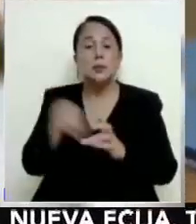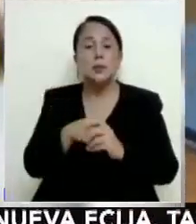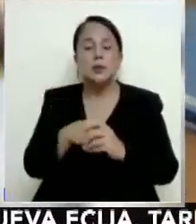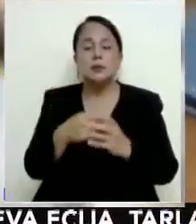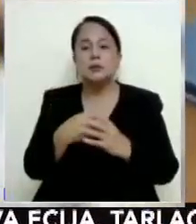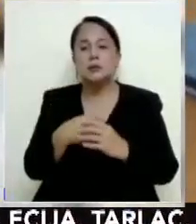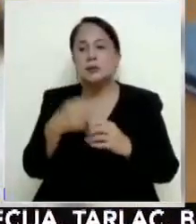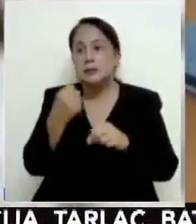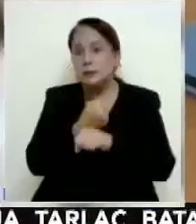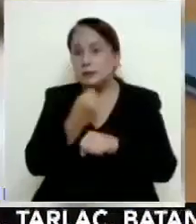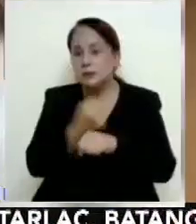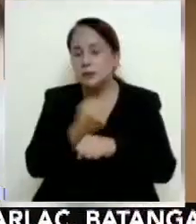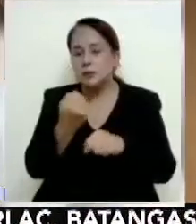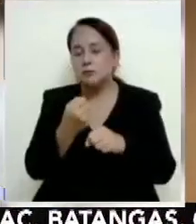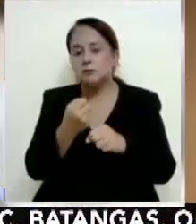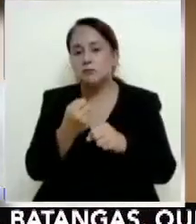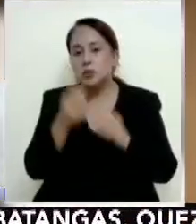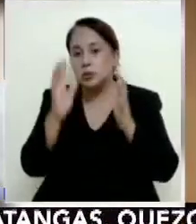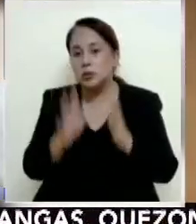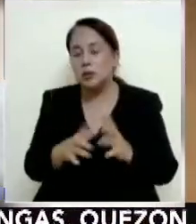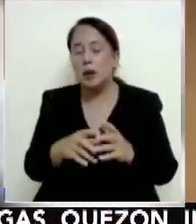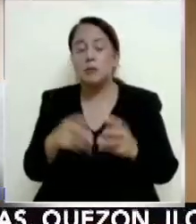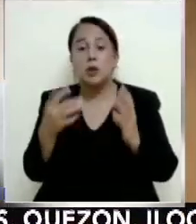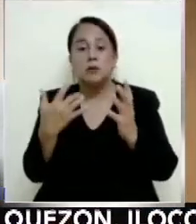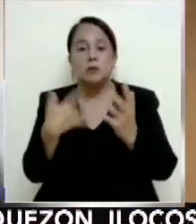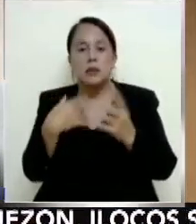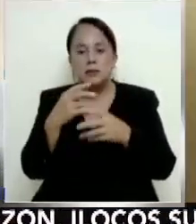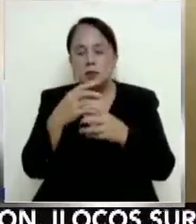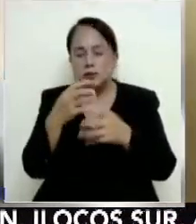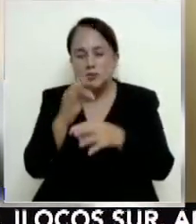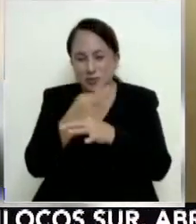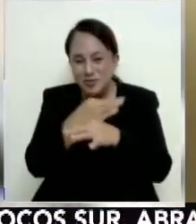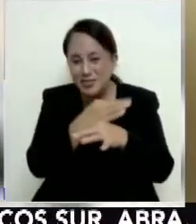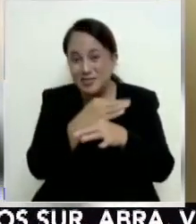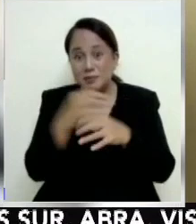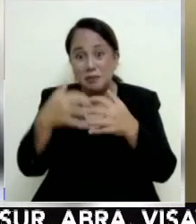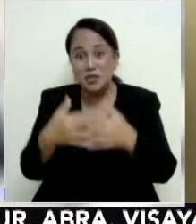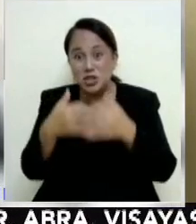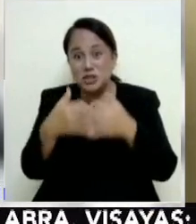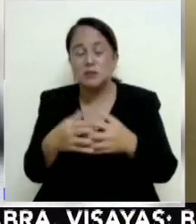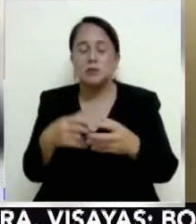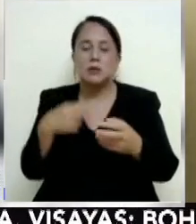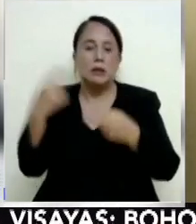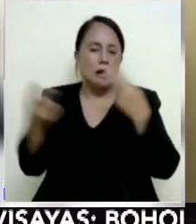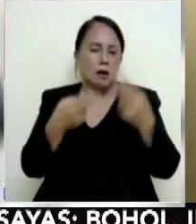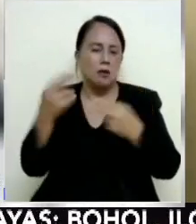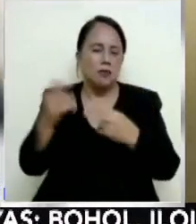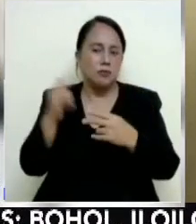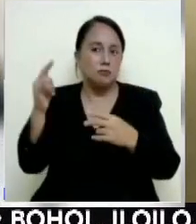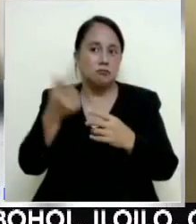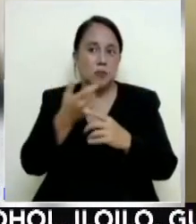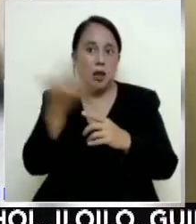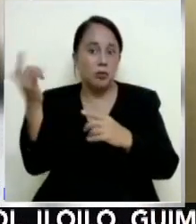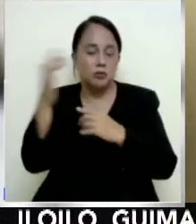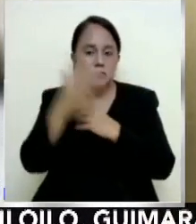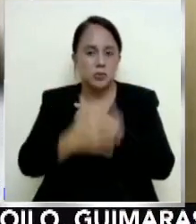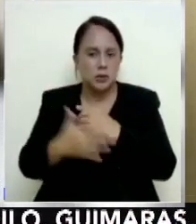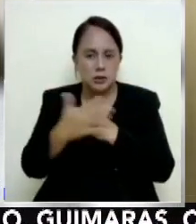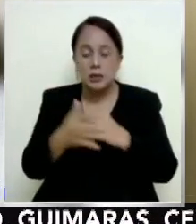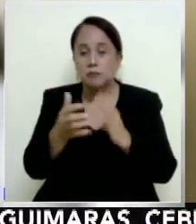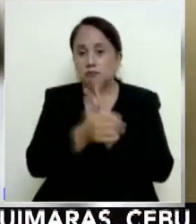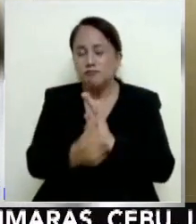tayong mga machines and even experts that we hire from abroad. So the endeavor is, kung equipped na po sila at knowledgeable na po